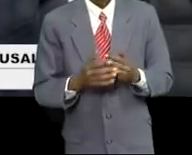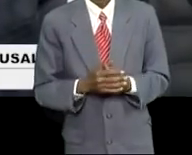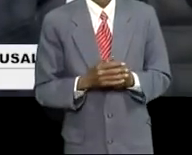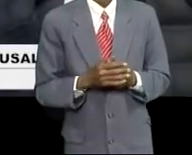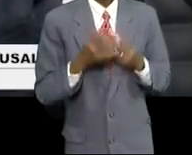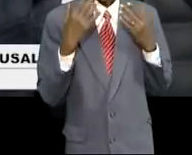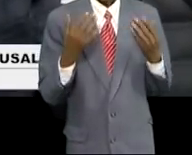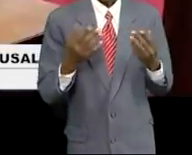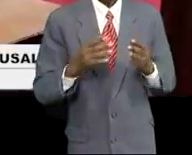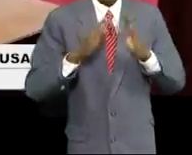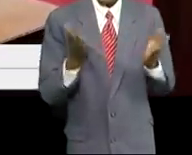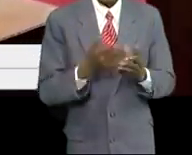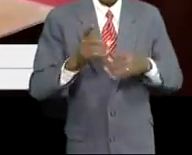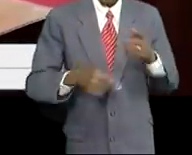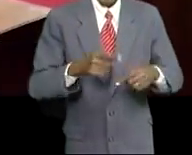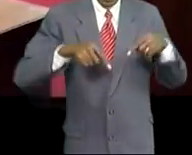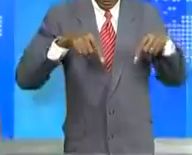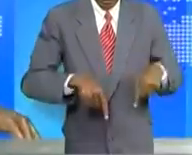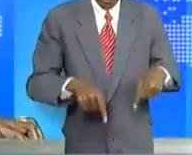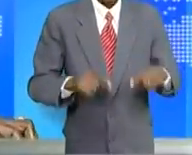démarrer les trains menant vers les élections futures.